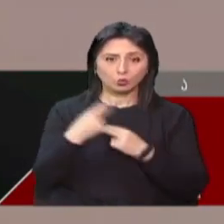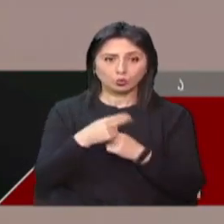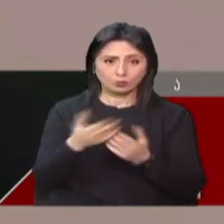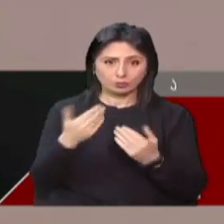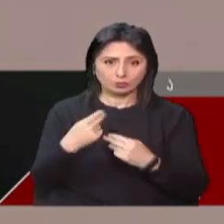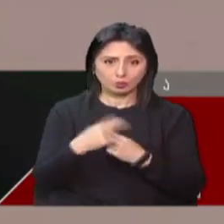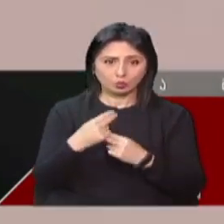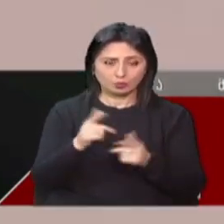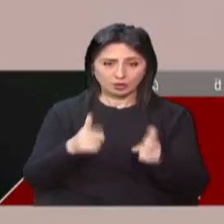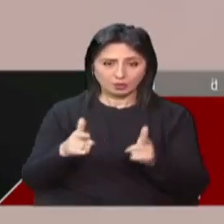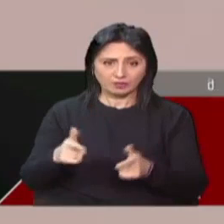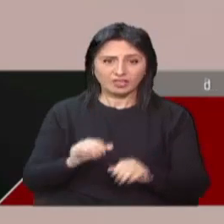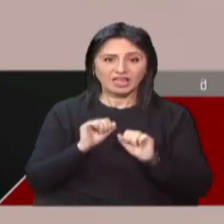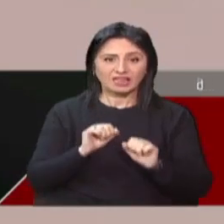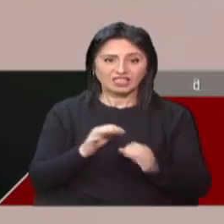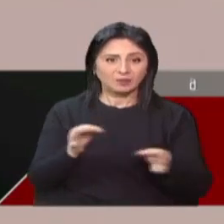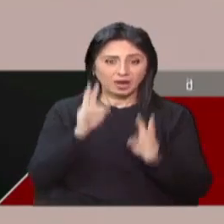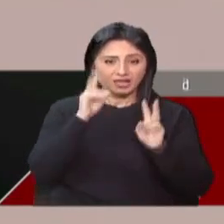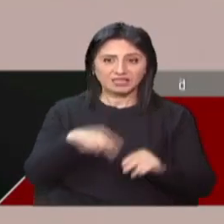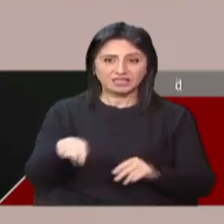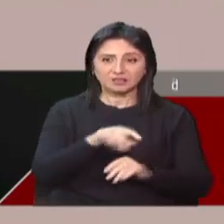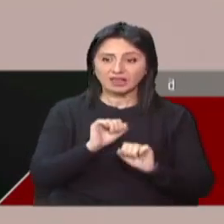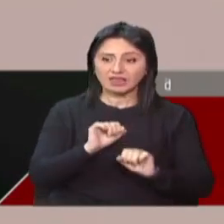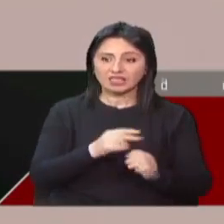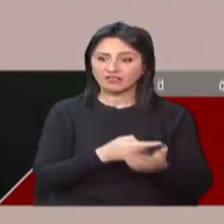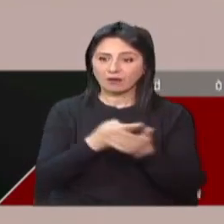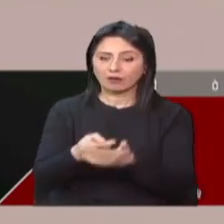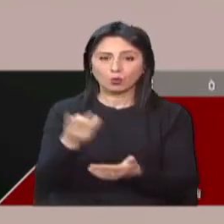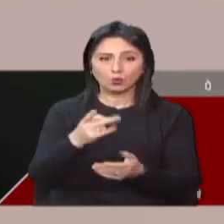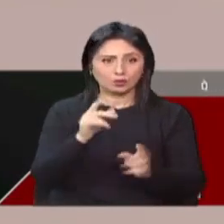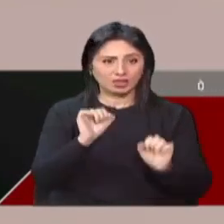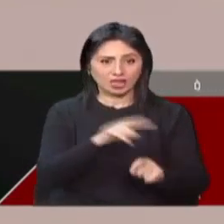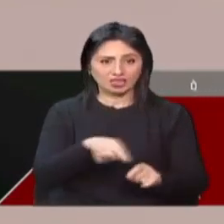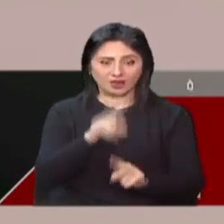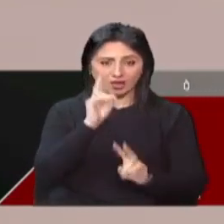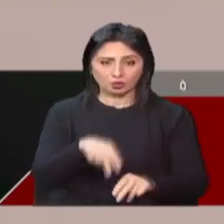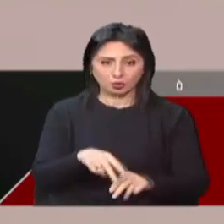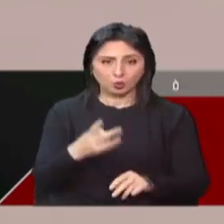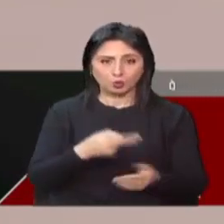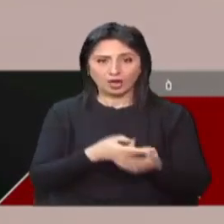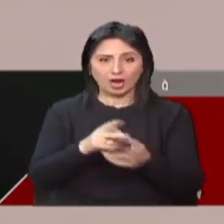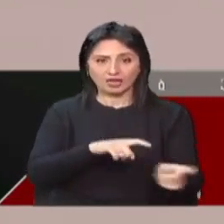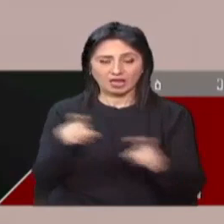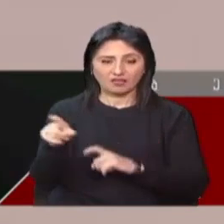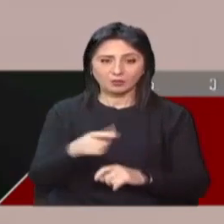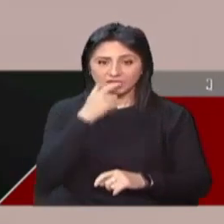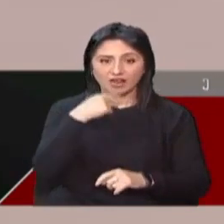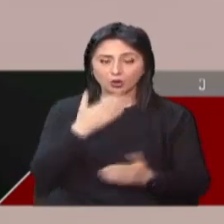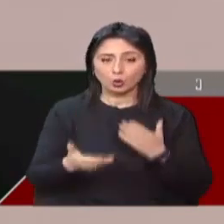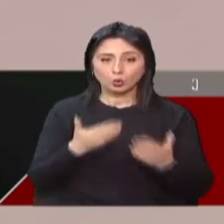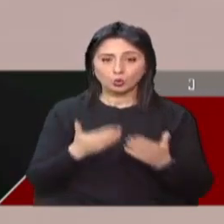ის ყველაფერზე თანხდება. დაცვამ არაფერი არ იცის მის გადაყვანასთან დაკავშირებით და ნუ სააკაშვილმა თქვა, რომ ეხა